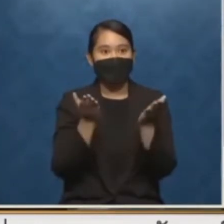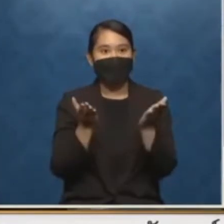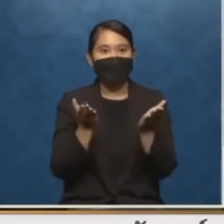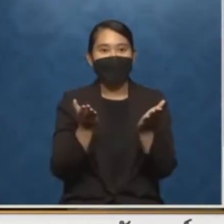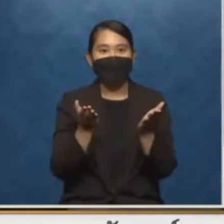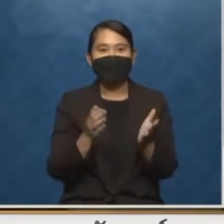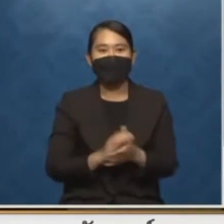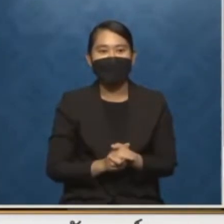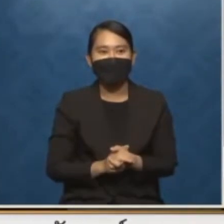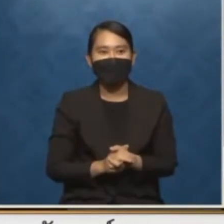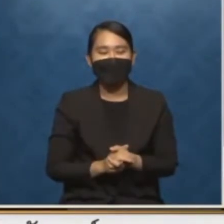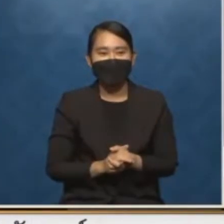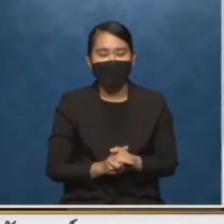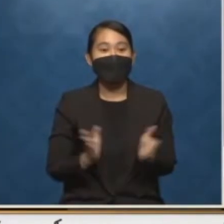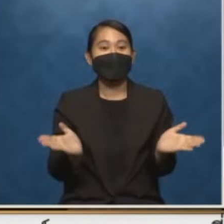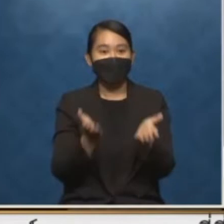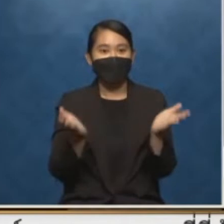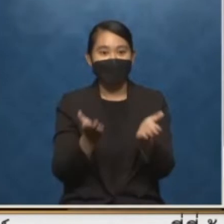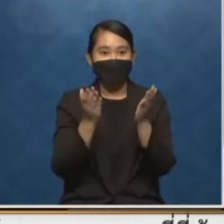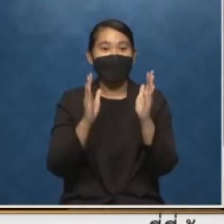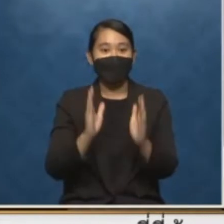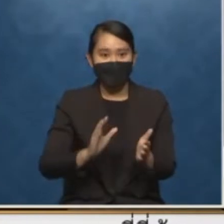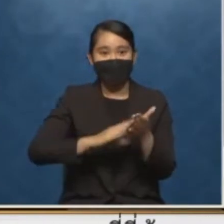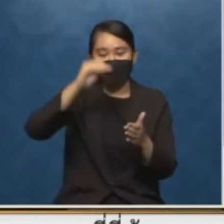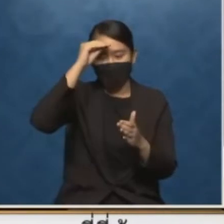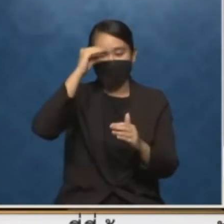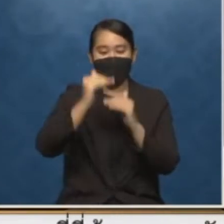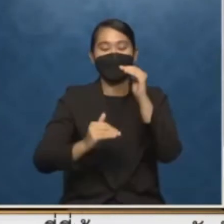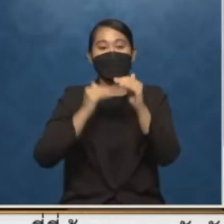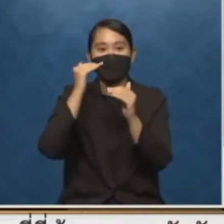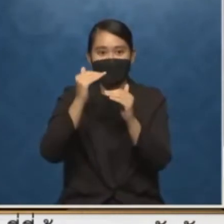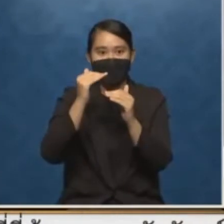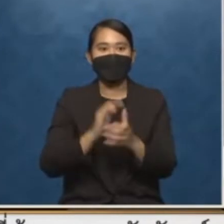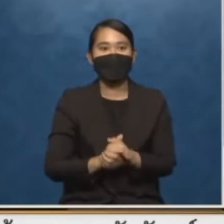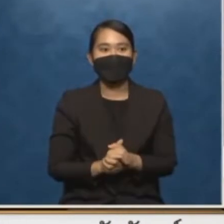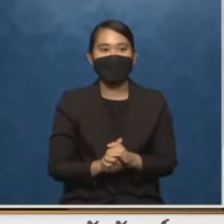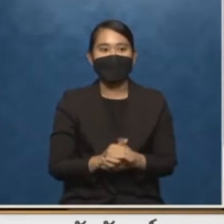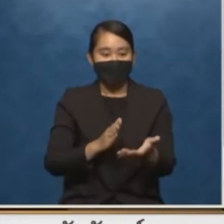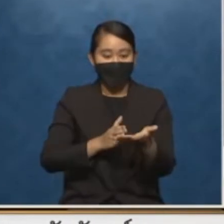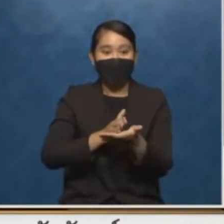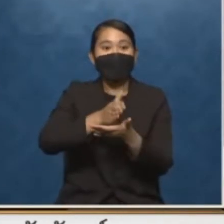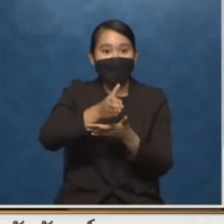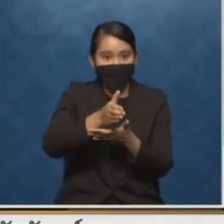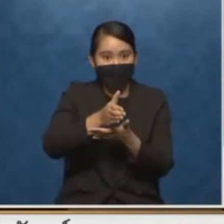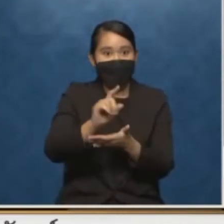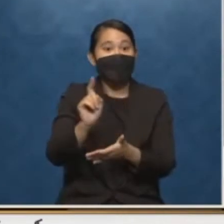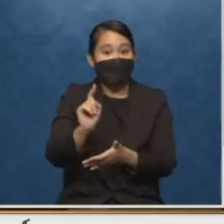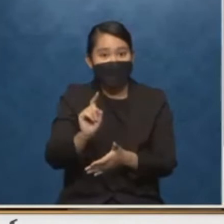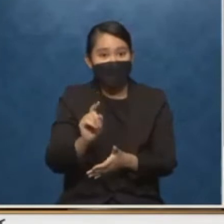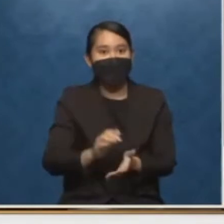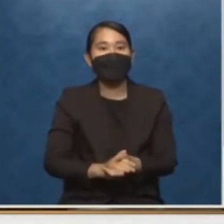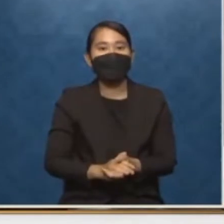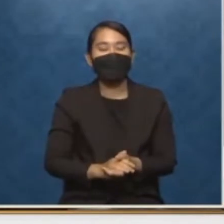สผู้ด้อยโอกาสมุ่งผลิตและพัฒนากำลังคนในสาขาที่เป็นความต้องการของตลาด